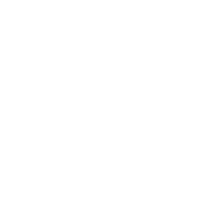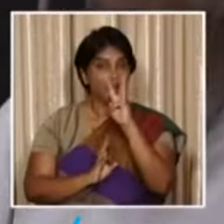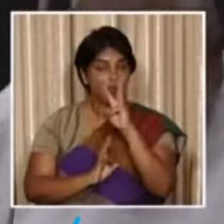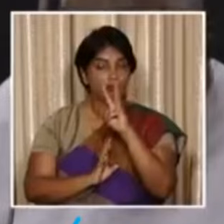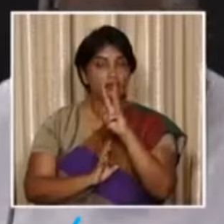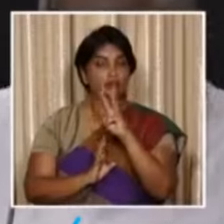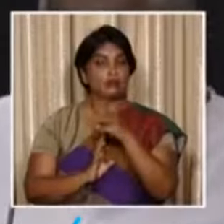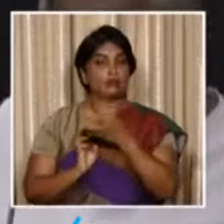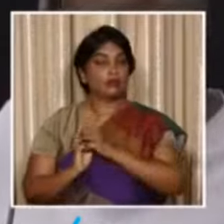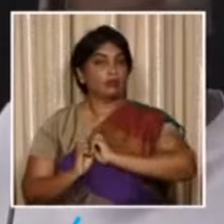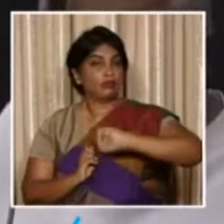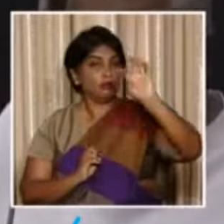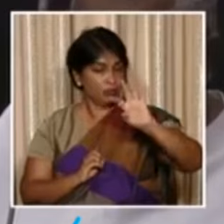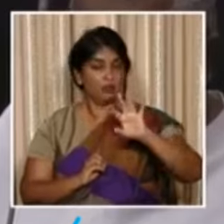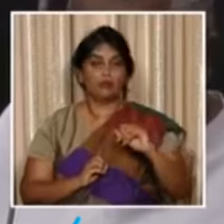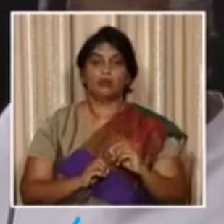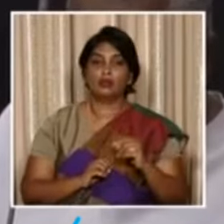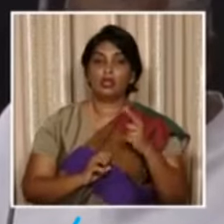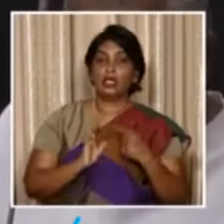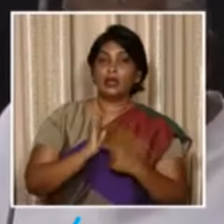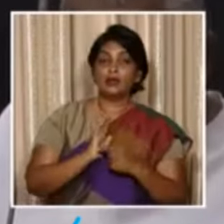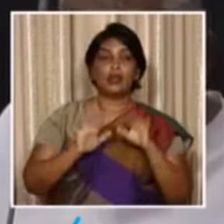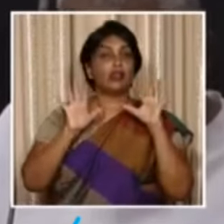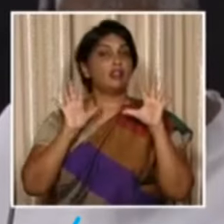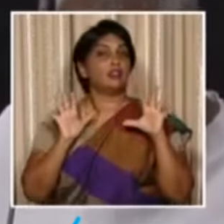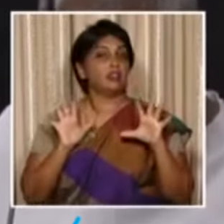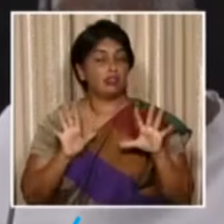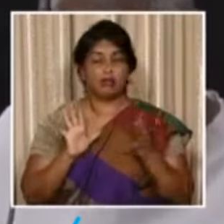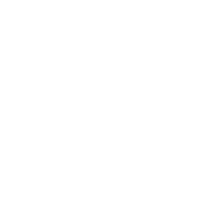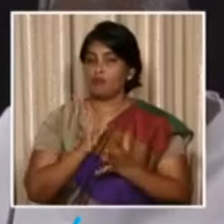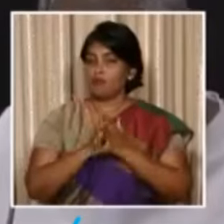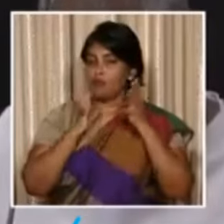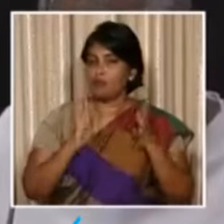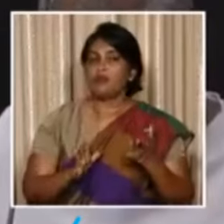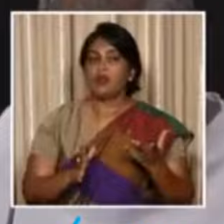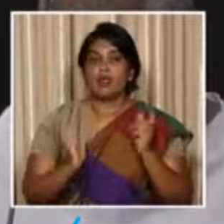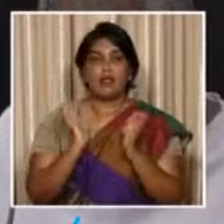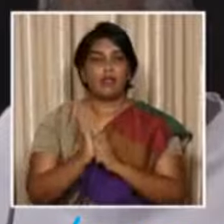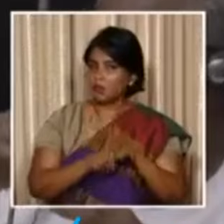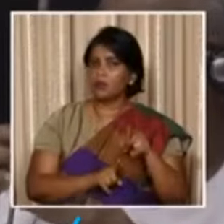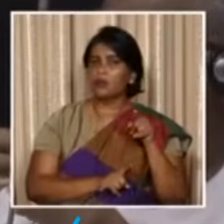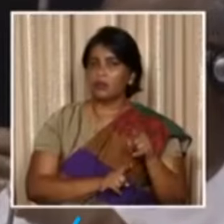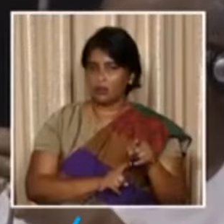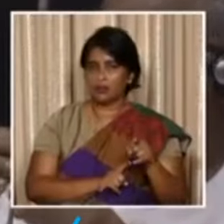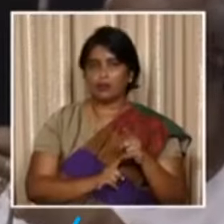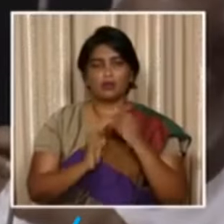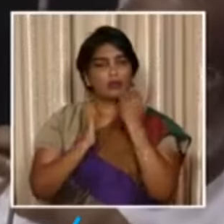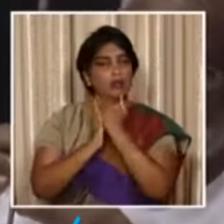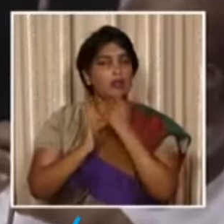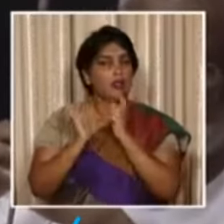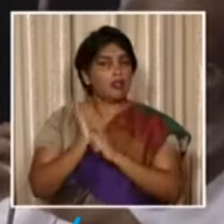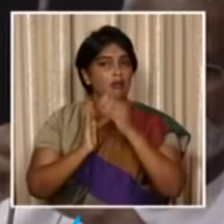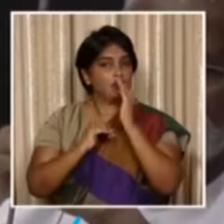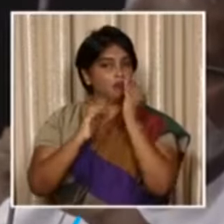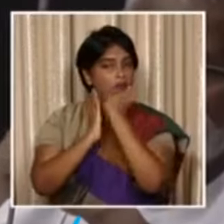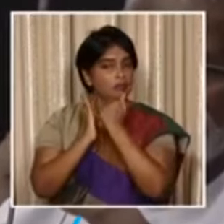13ක් මේ ටිකට එළියට යනකොට ට්‍රිලියන 10කට වඩා වැඩි ප්‍රමාණයක් ණයට අරන් තියෙනවා. විස්තීර්ණ නායක විසුම